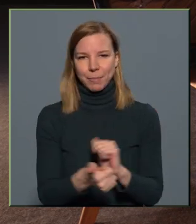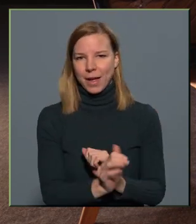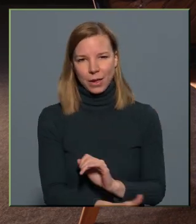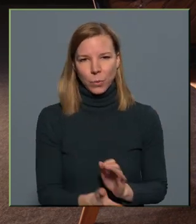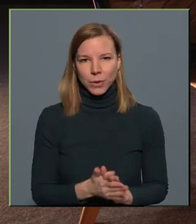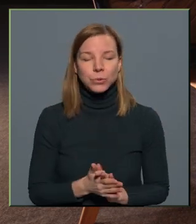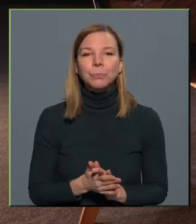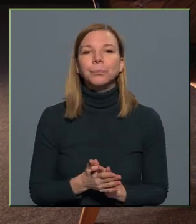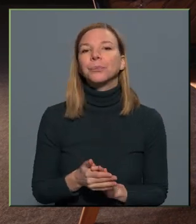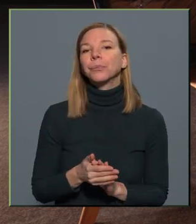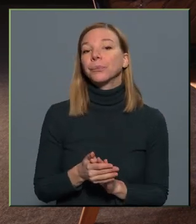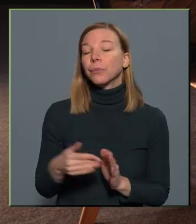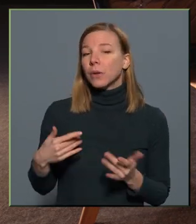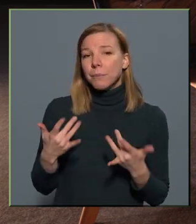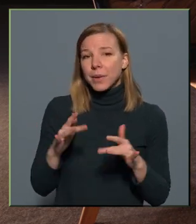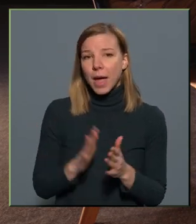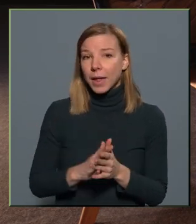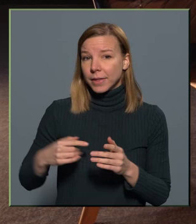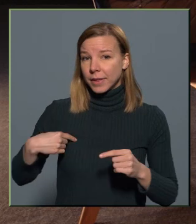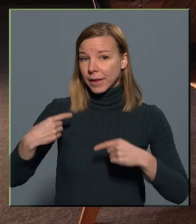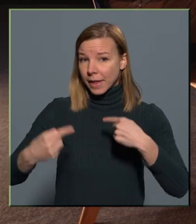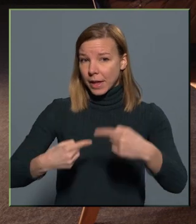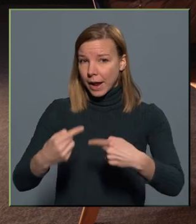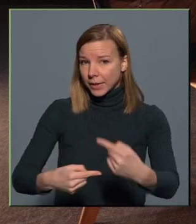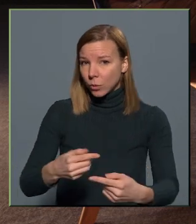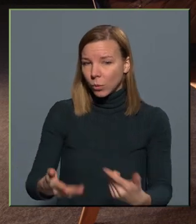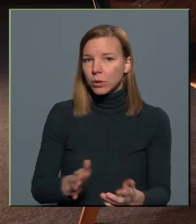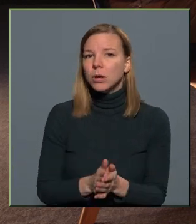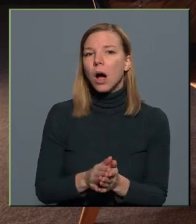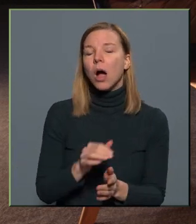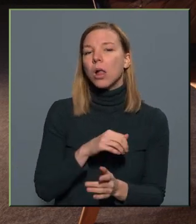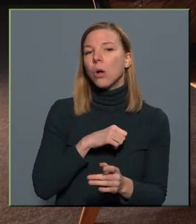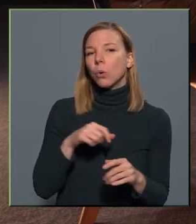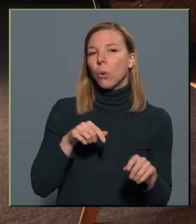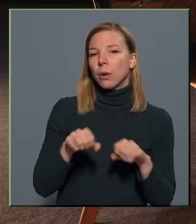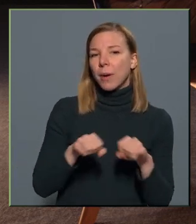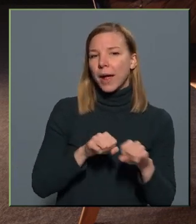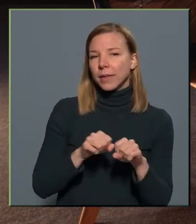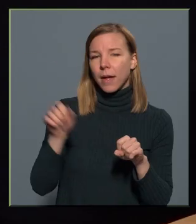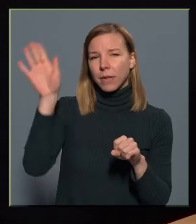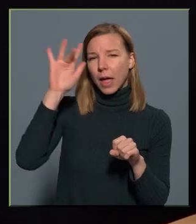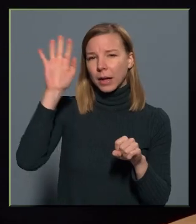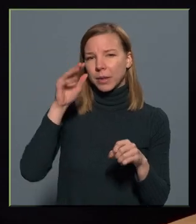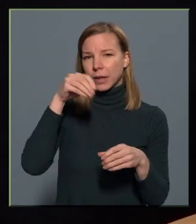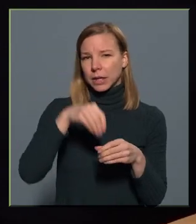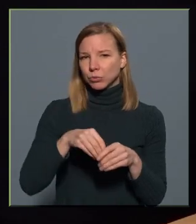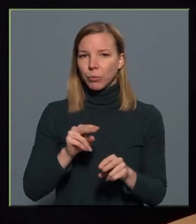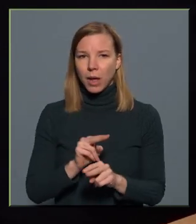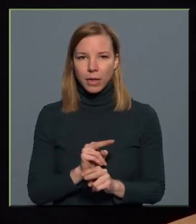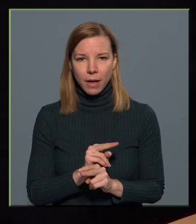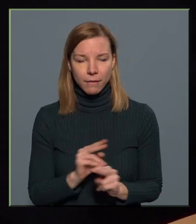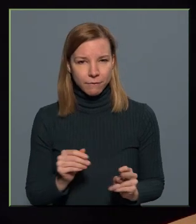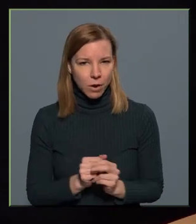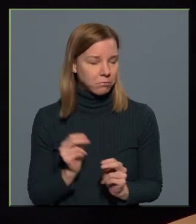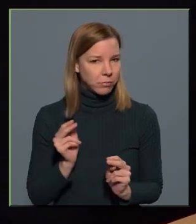Mégiság a generációkkal, ugye az önkormányzati elképzelések között is azért meg